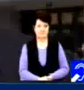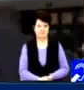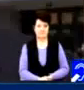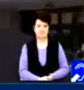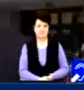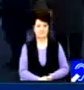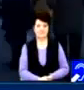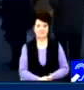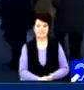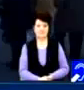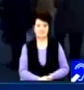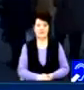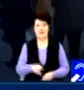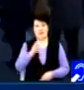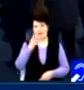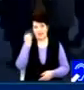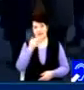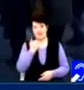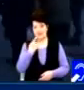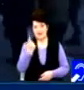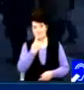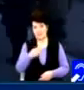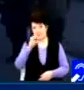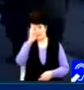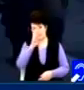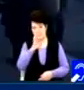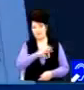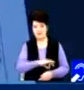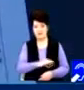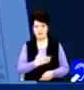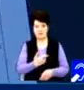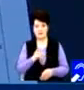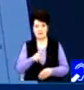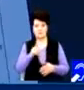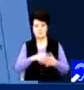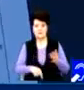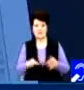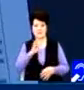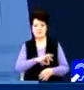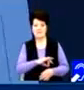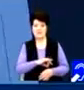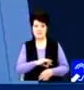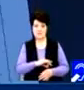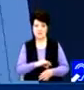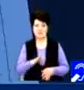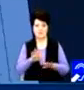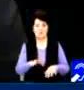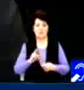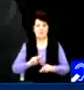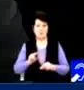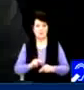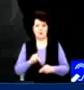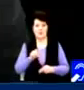Sia lo stim Alla domanda Italia nu este prima țară care testează venitul minim garantat cu speranța că cei care beneficiază de el își vor găsi un loc de muncă mai